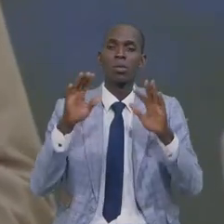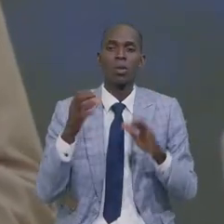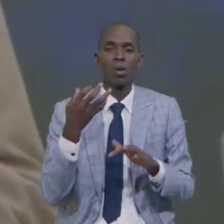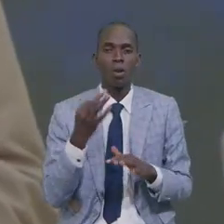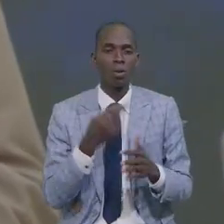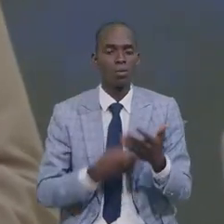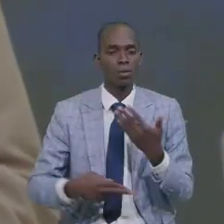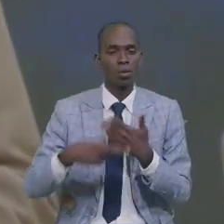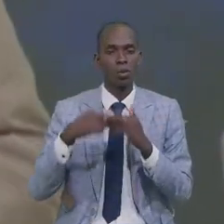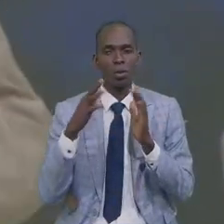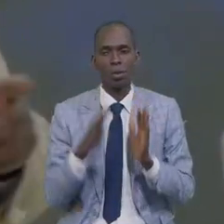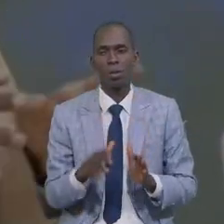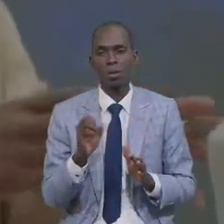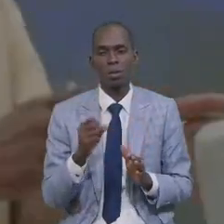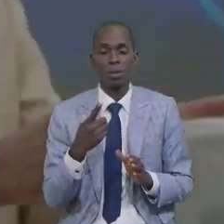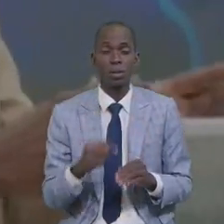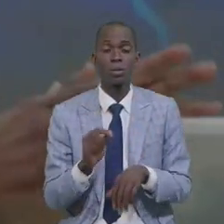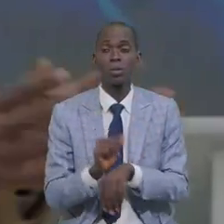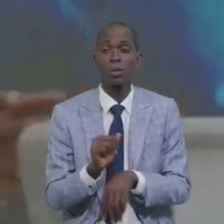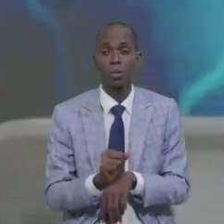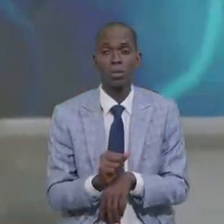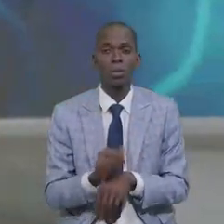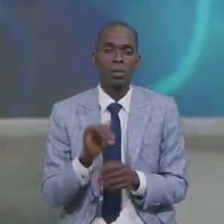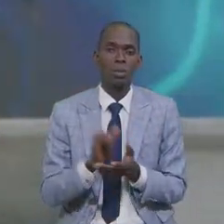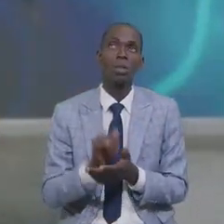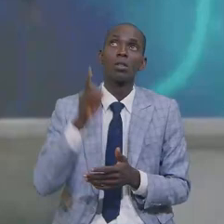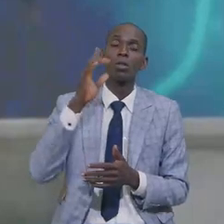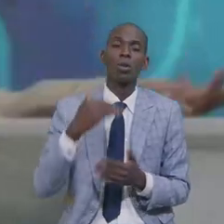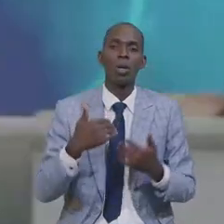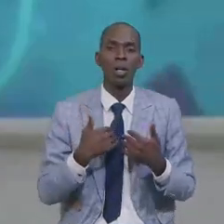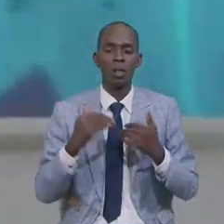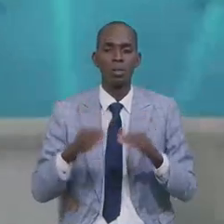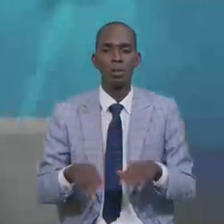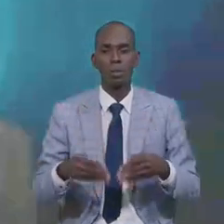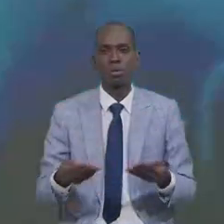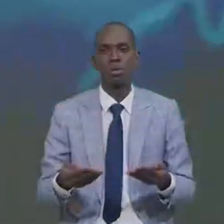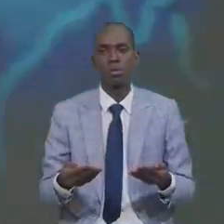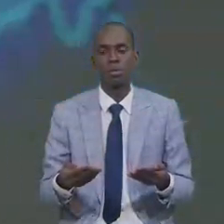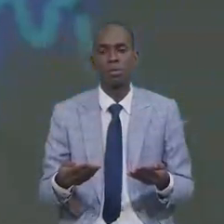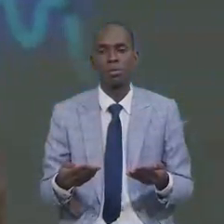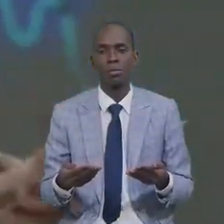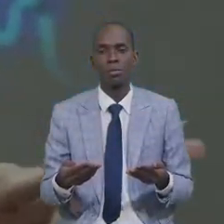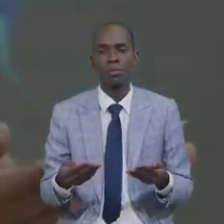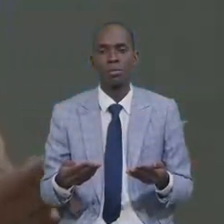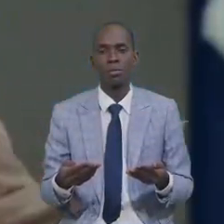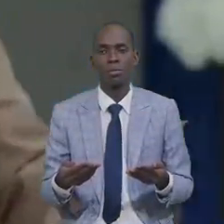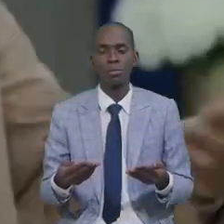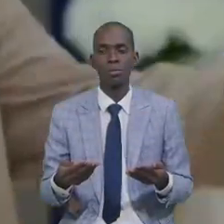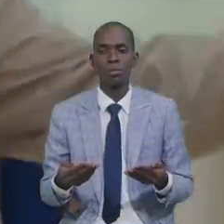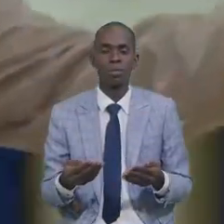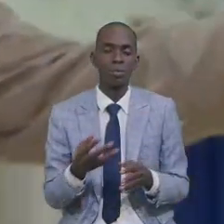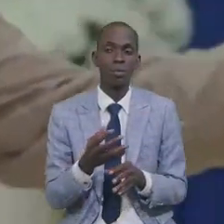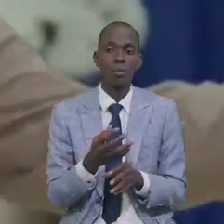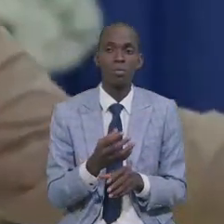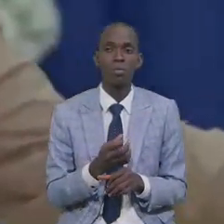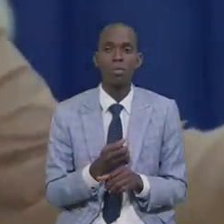des restaurateurs. La commission que Dieu donc a lancée à chacun.